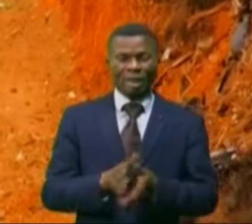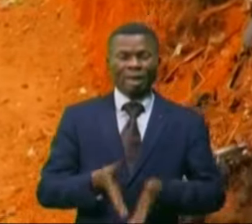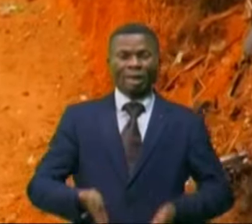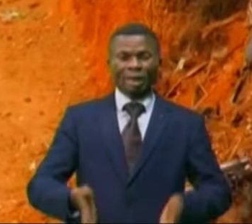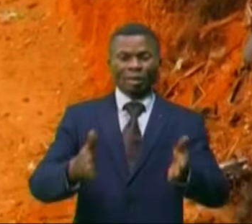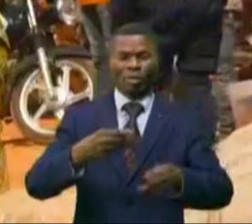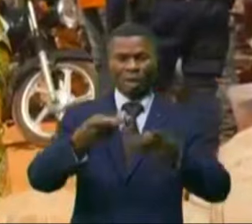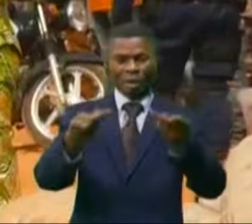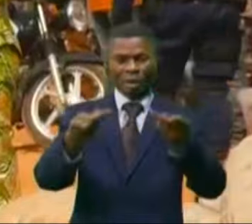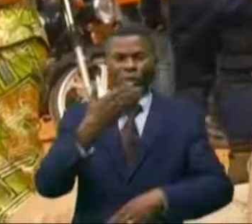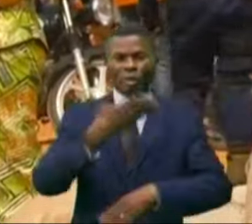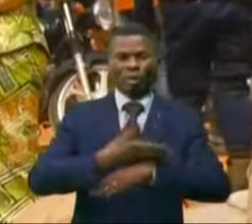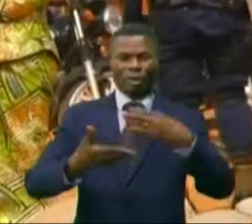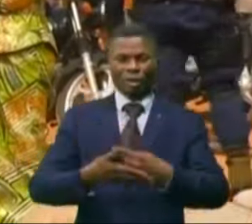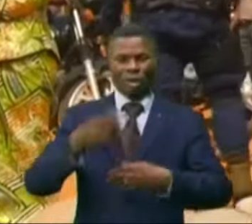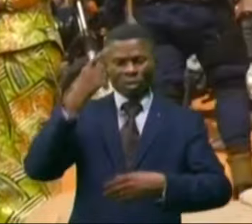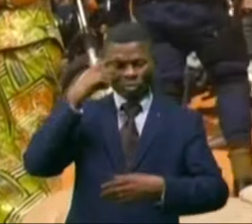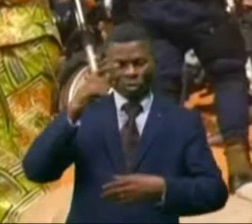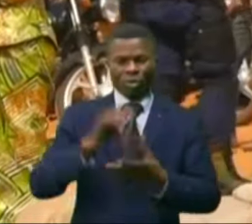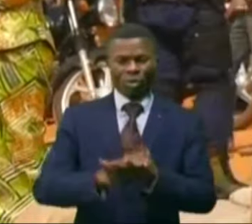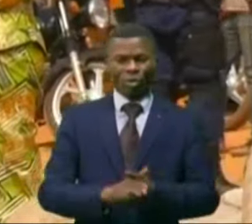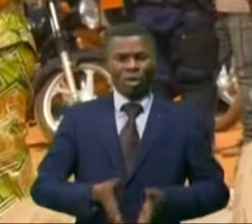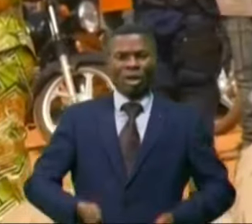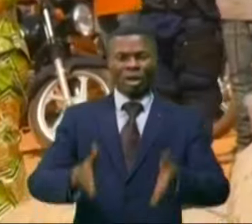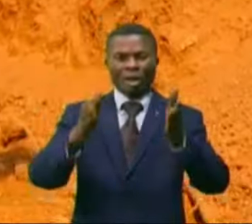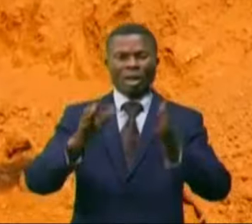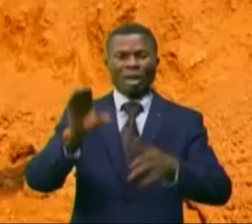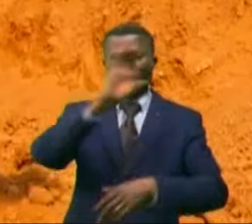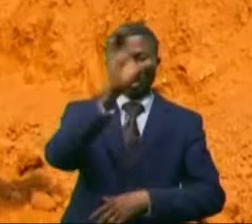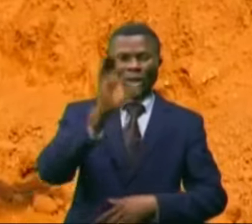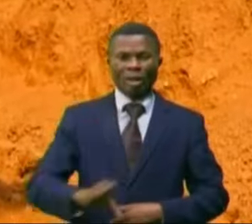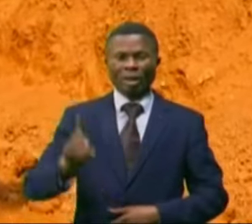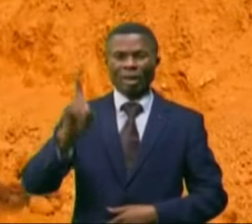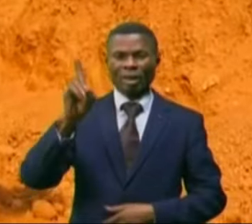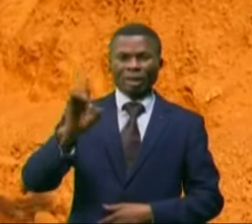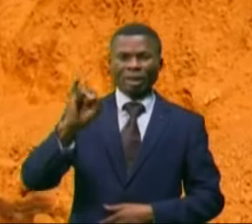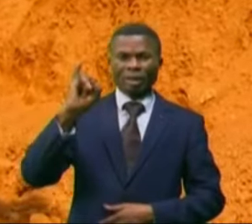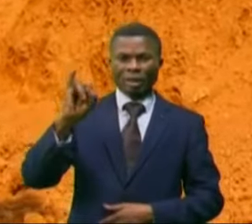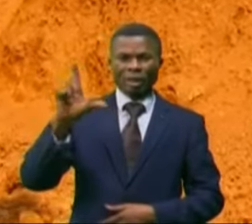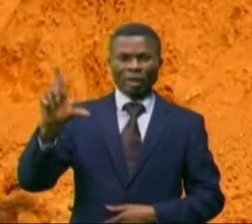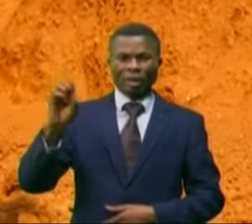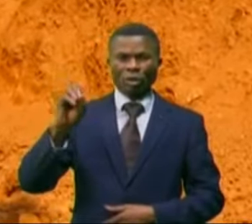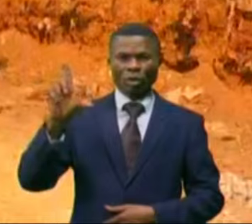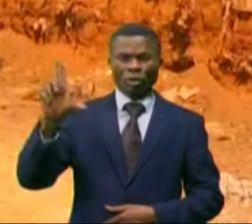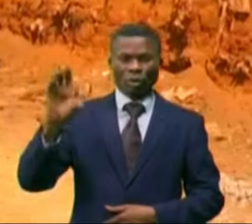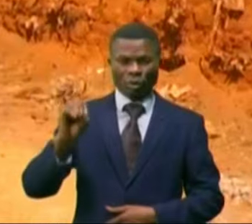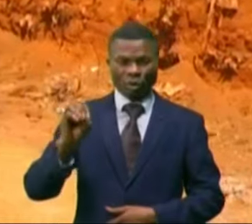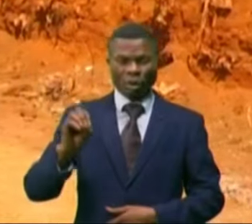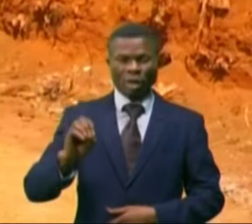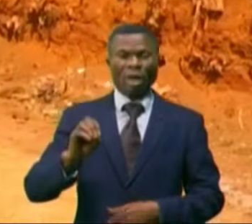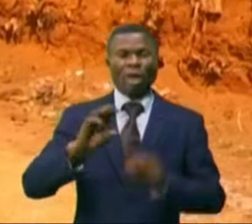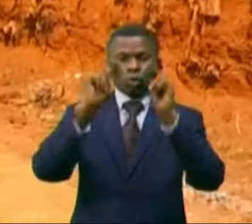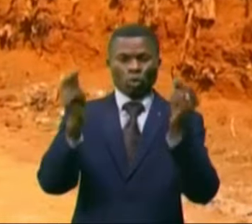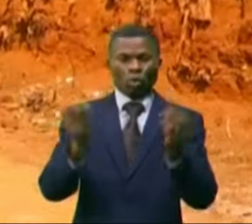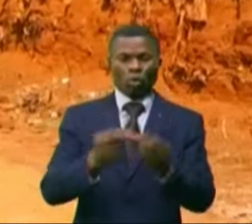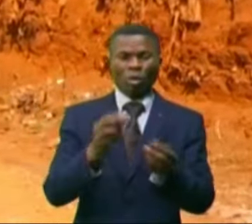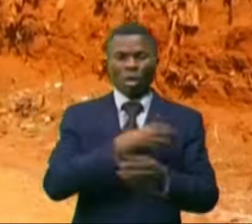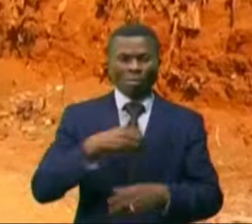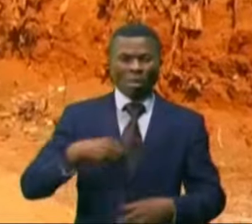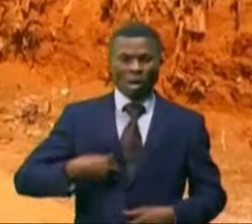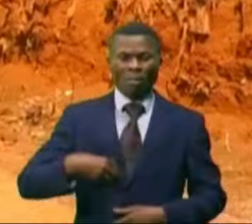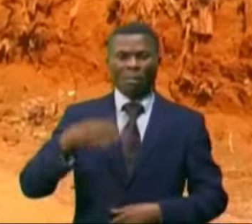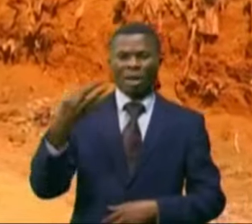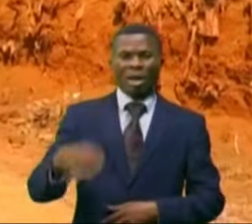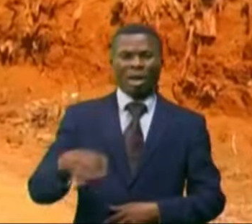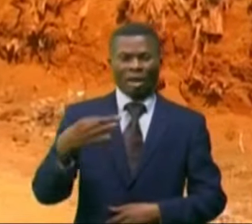dans le cadre de la modernisation de la voirie de la commune du centre-ville de Kolwezi. Dans la foulée, Françoise Mangueji s'est